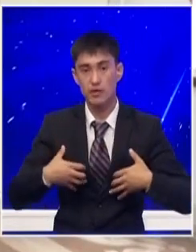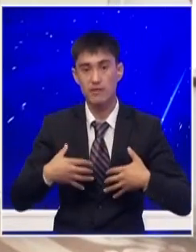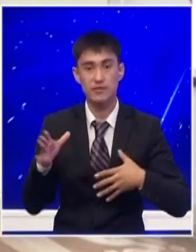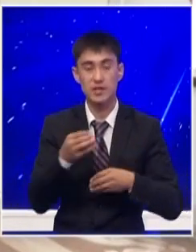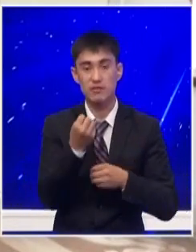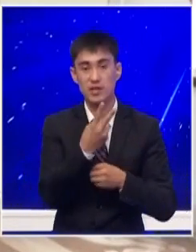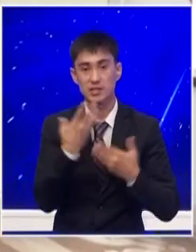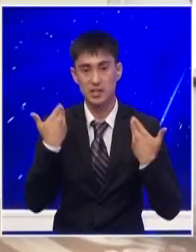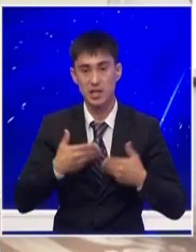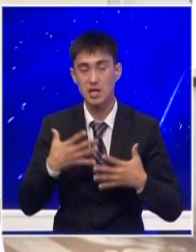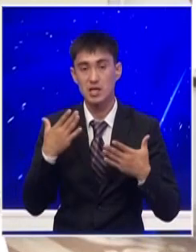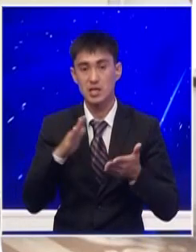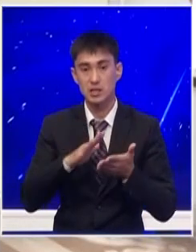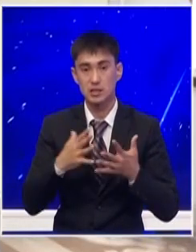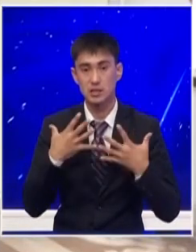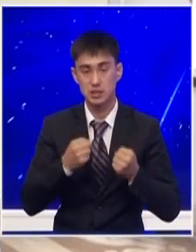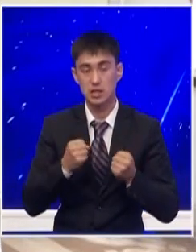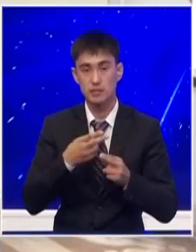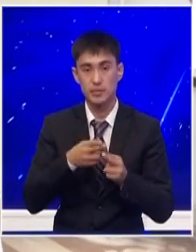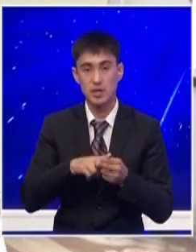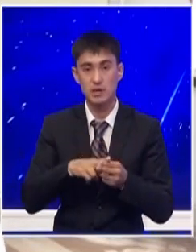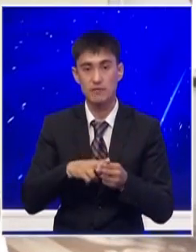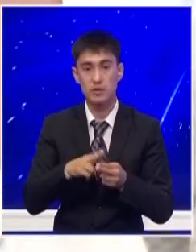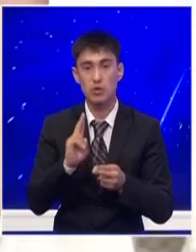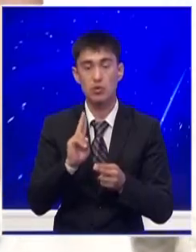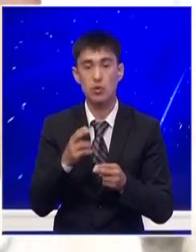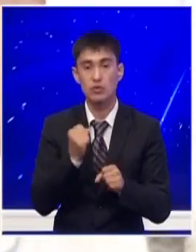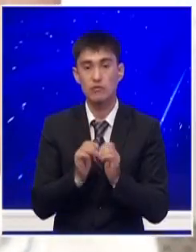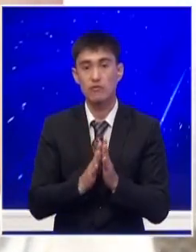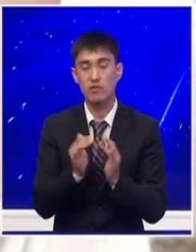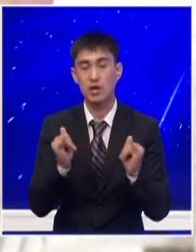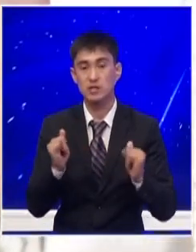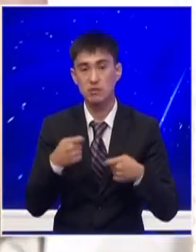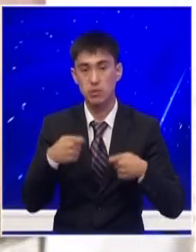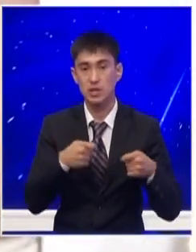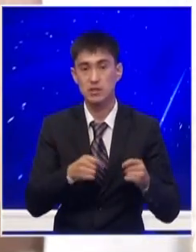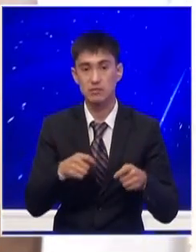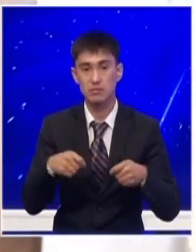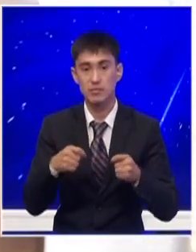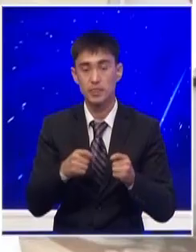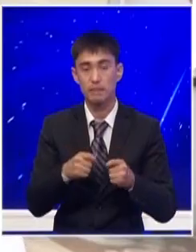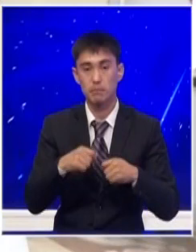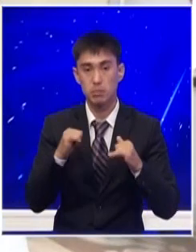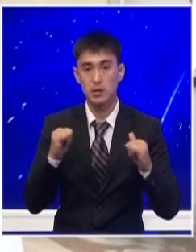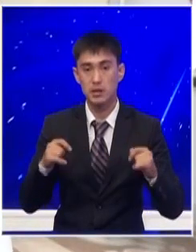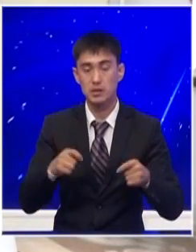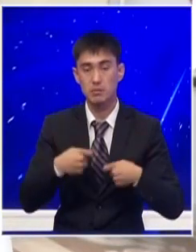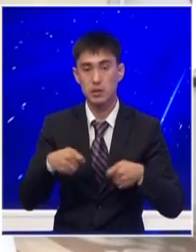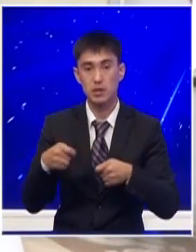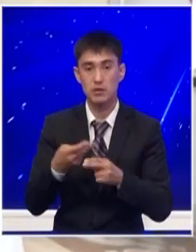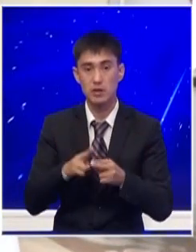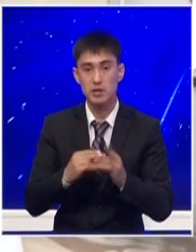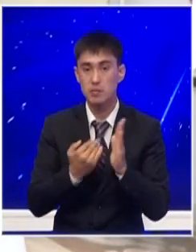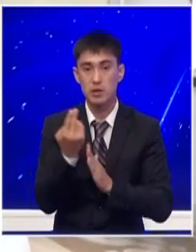12 частей тела целые и невредимы. В свою очередь, тех, кто занимается выращиванием и продажей скота, очень прошу не поднимать в этот день цены.